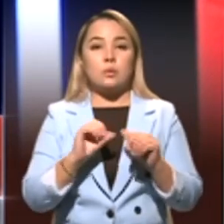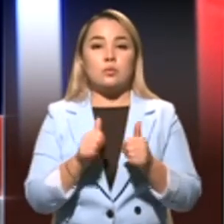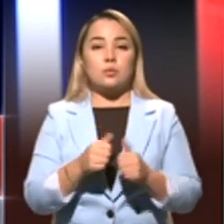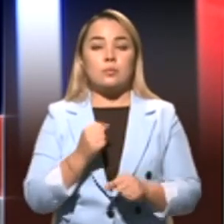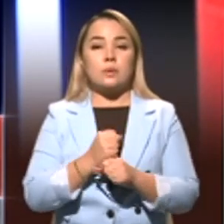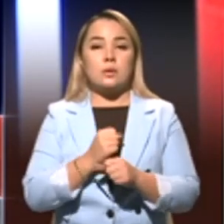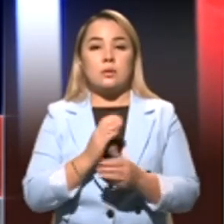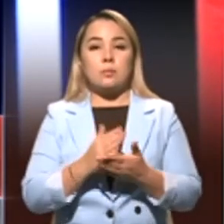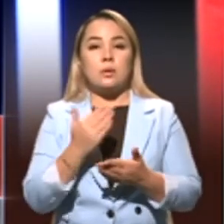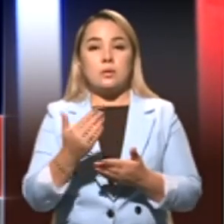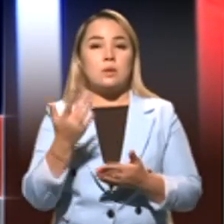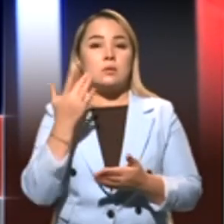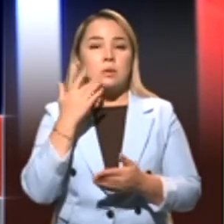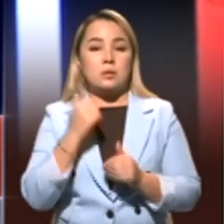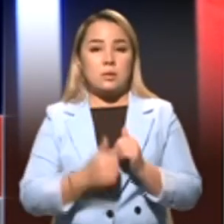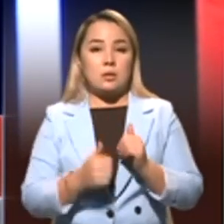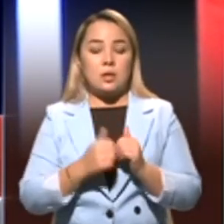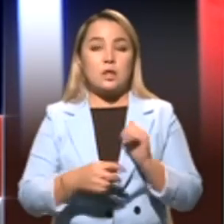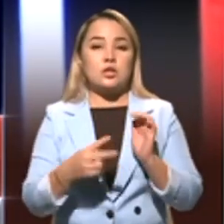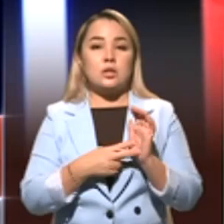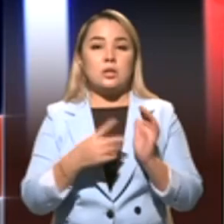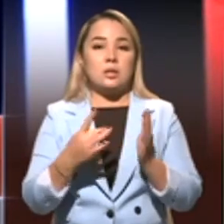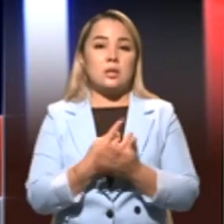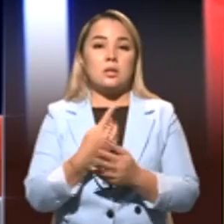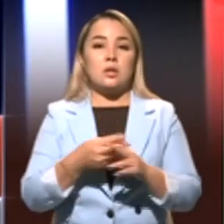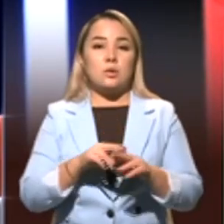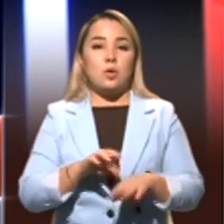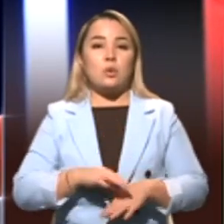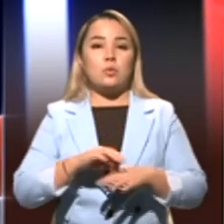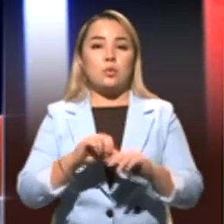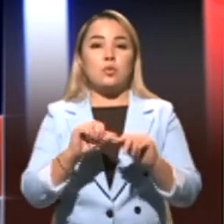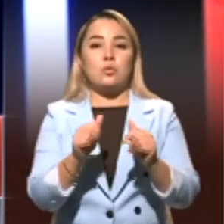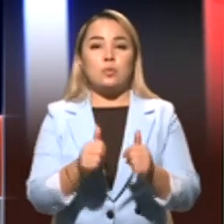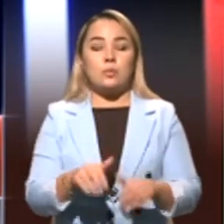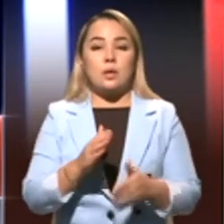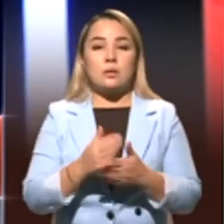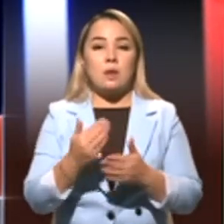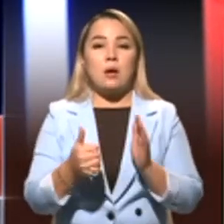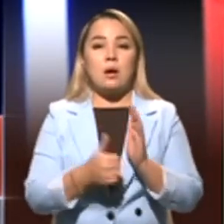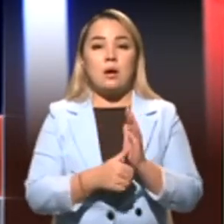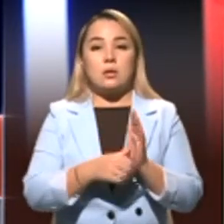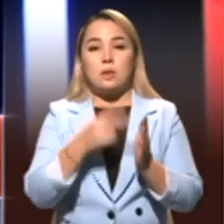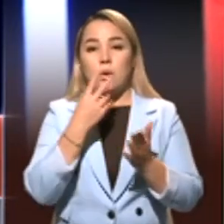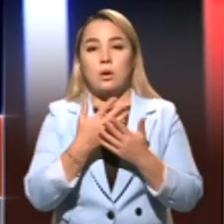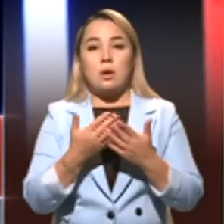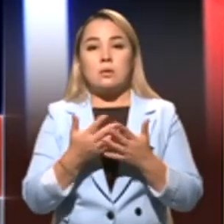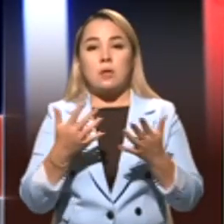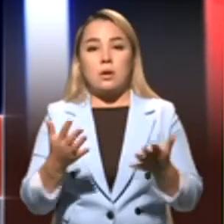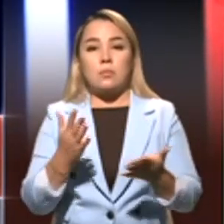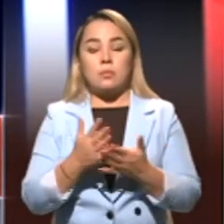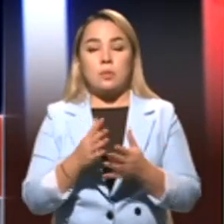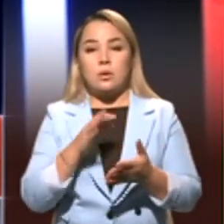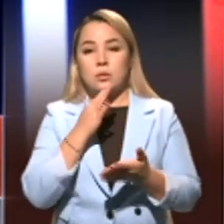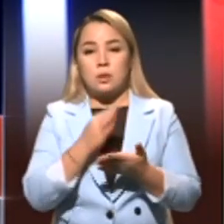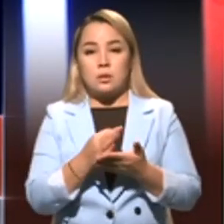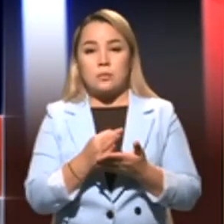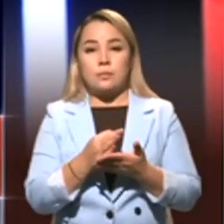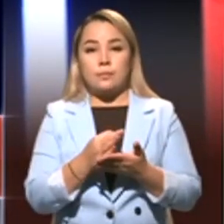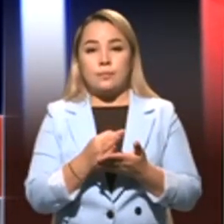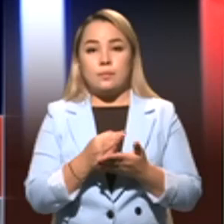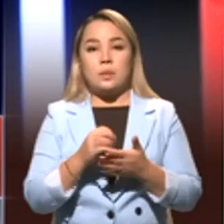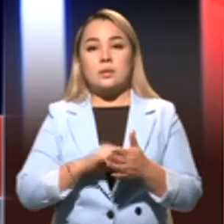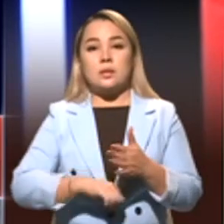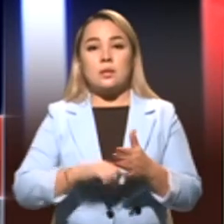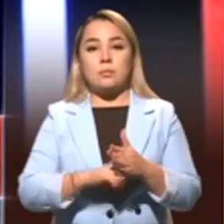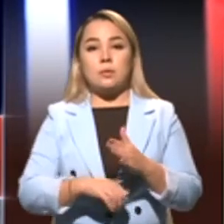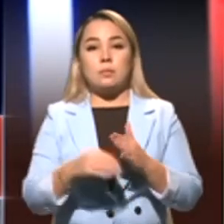келе жатыр. Енді бұл 7-ші рет ұйымдастырылып жатыр, 7-ші рет өткізіліп келе жатыр. Алдыңғы 6 ауынан қарағанда бұның салмағы басым.